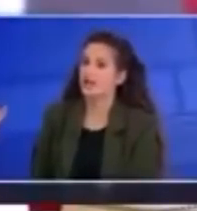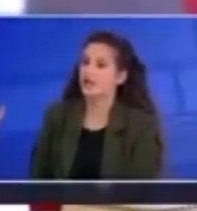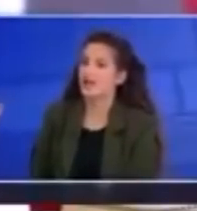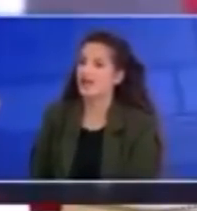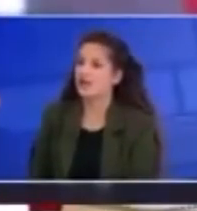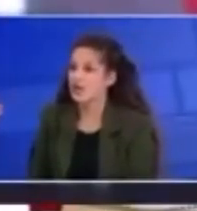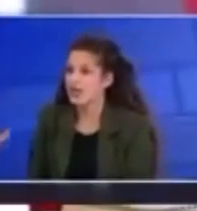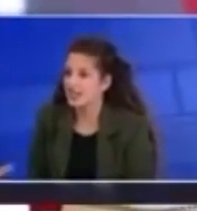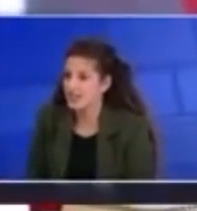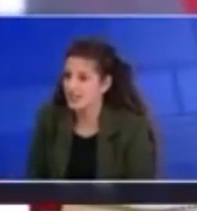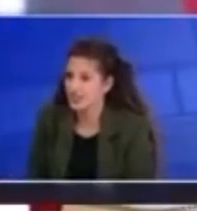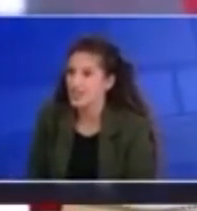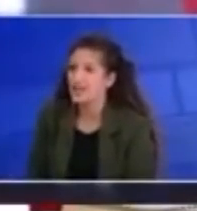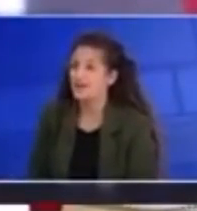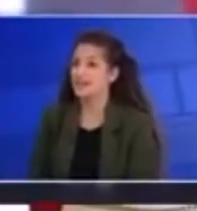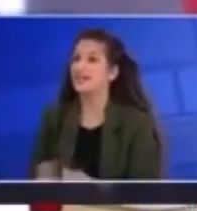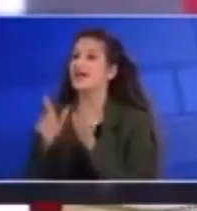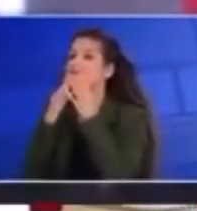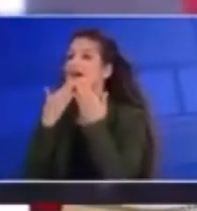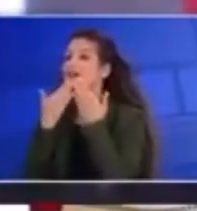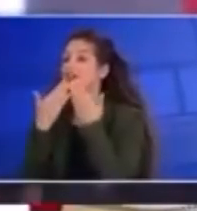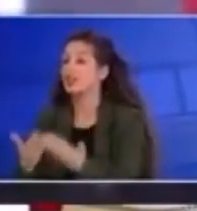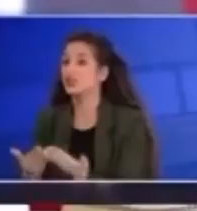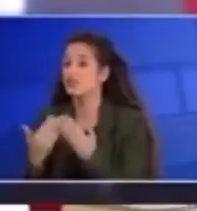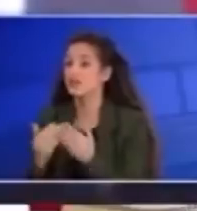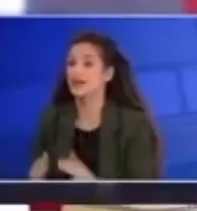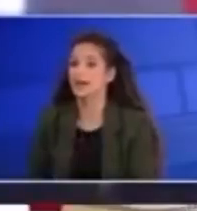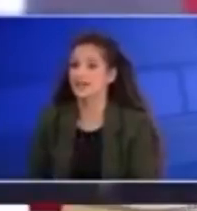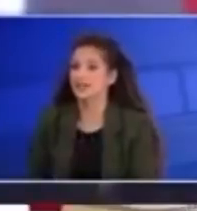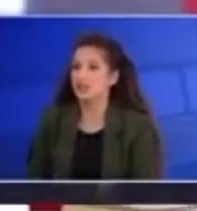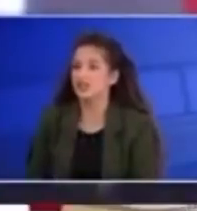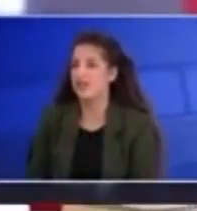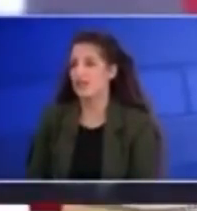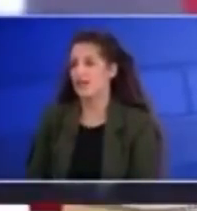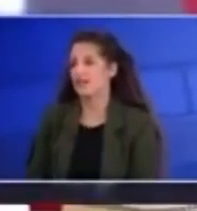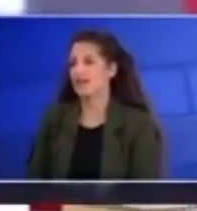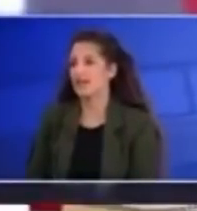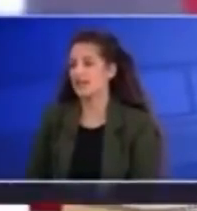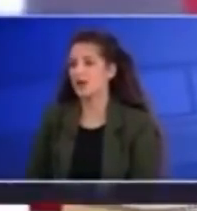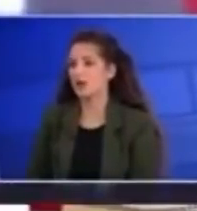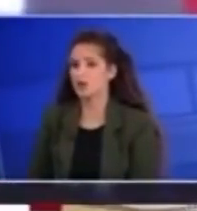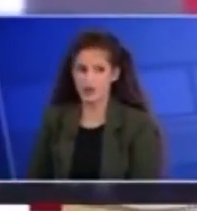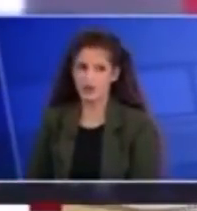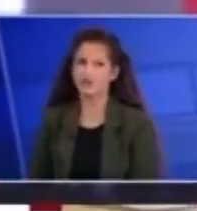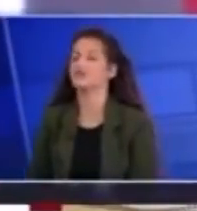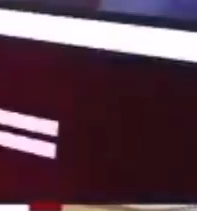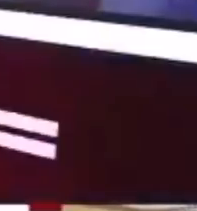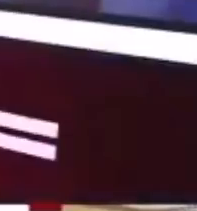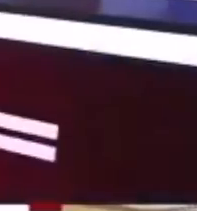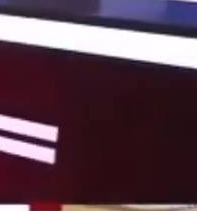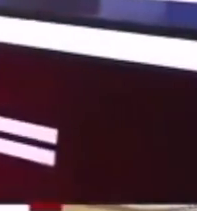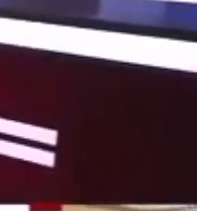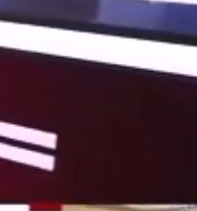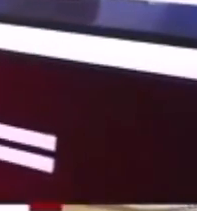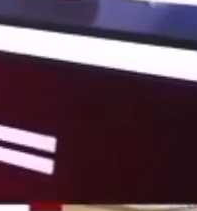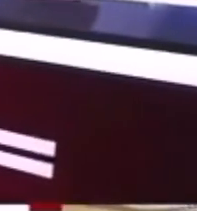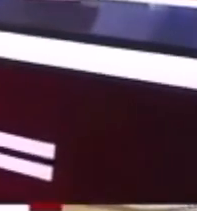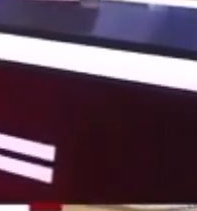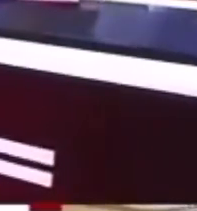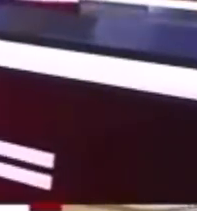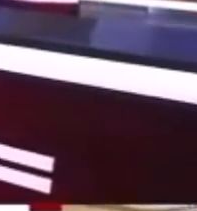תודה רבה. אני אגיע לרמה של איומים ברמה